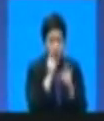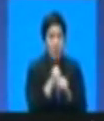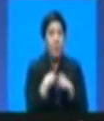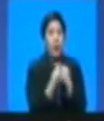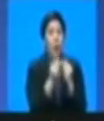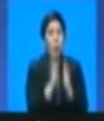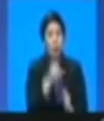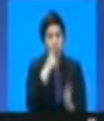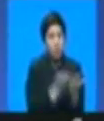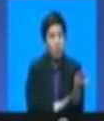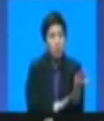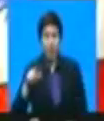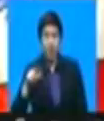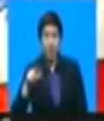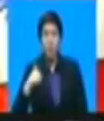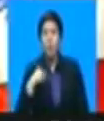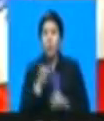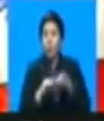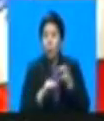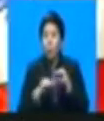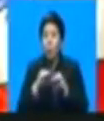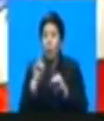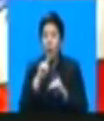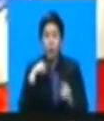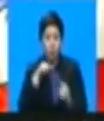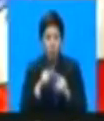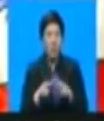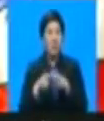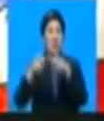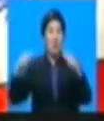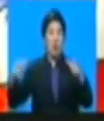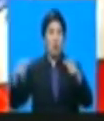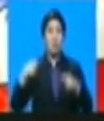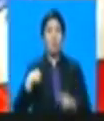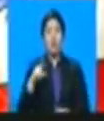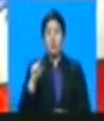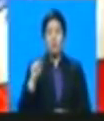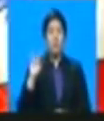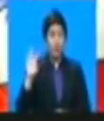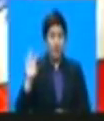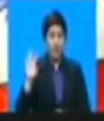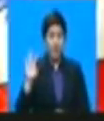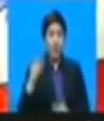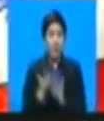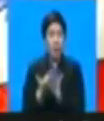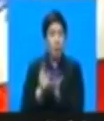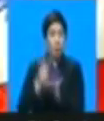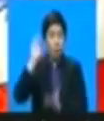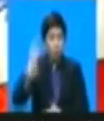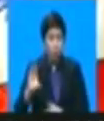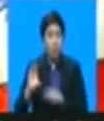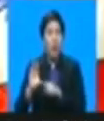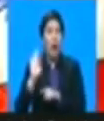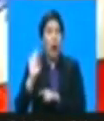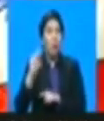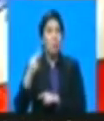ชอบดำเนินการช่วยกันกำกับดูแลติดตามผลงานที่ได้ทำไว้อย่างต่อเนื่องอย่าให้เสียของเสียเวลาเพราะทุ